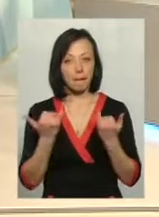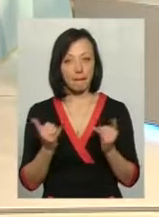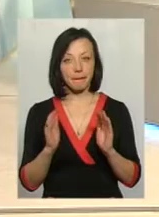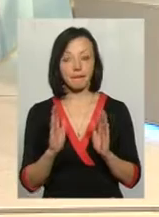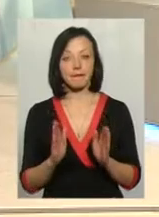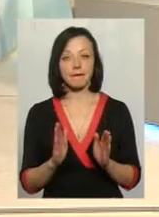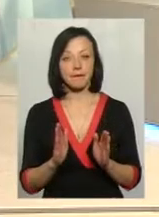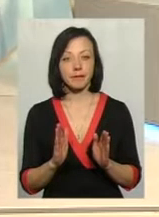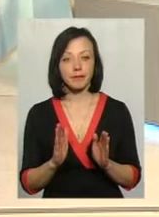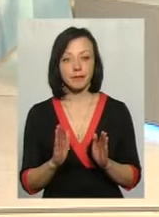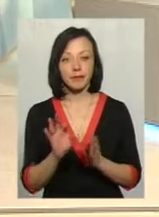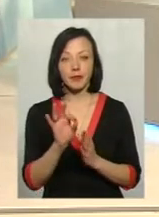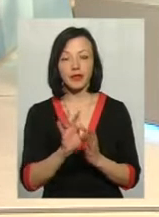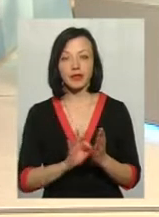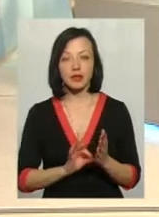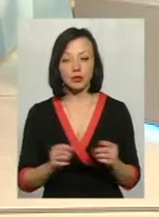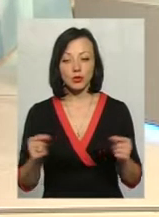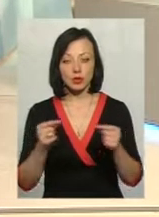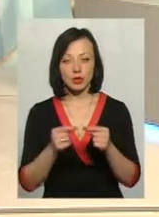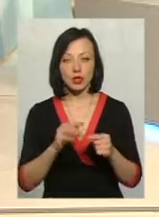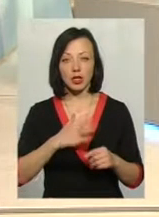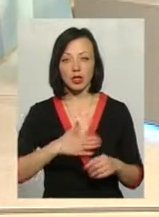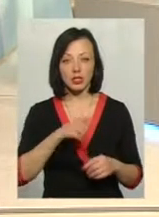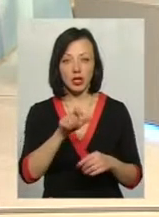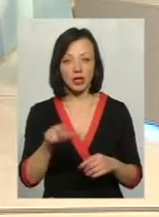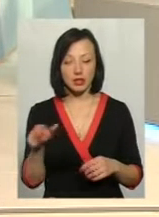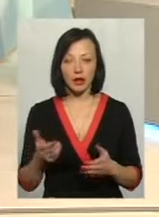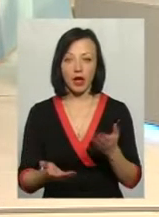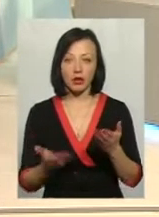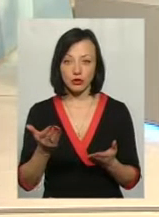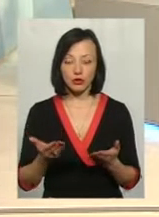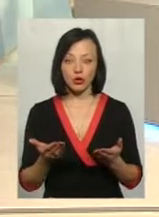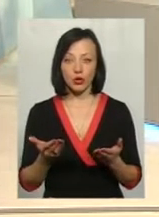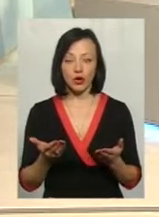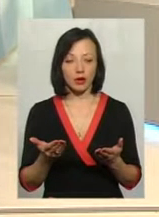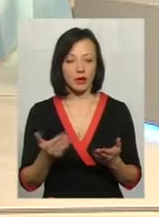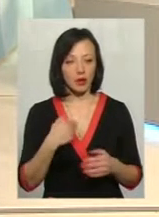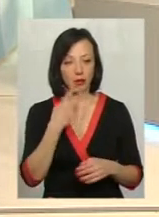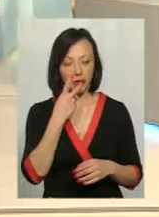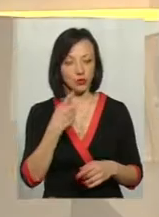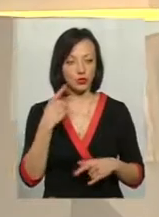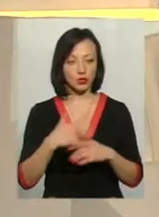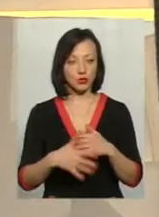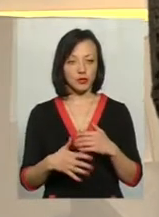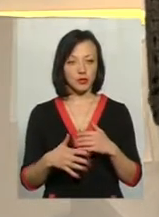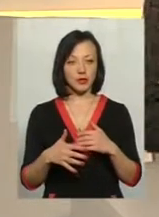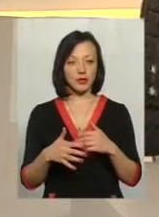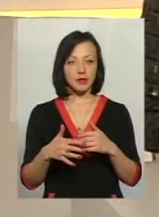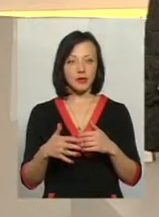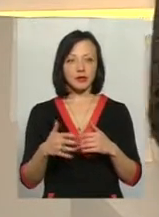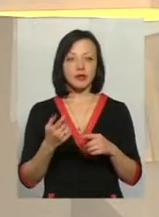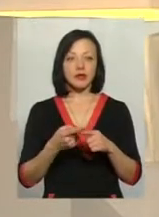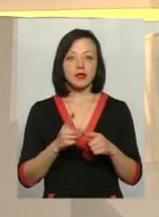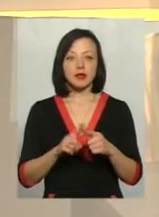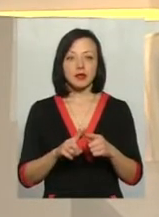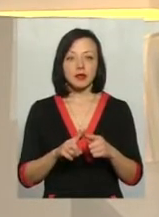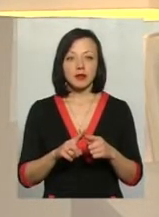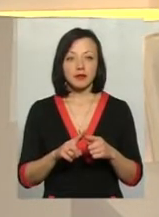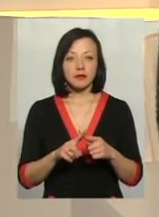Перебиваю вас зразу, аби уточнити для наших глядачів. Якщо, я так розумію, ви вже бачили, ви ознайомлювалися, ви напрацьовували ці всі